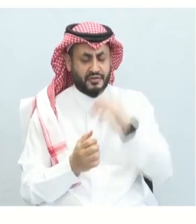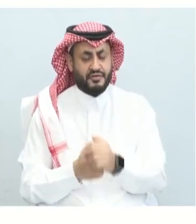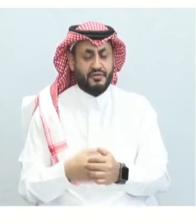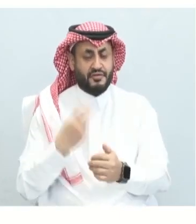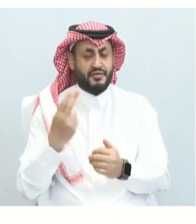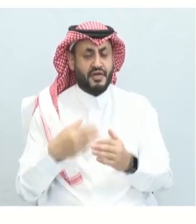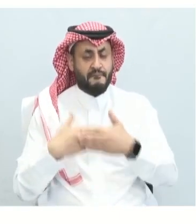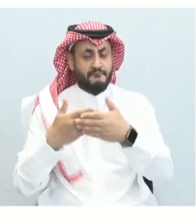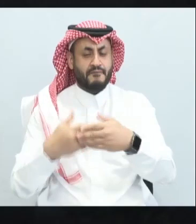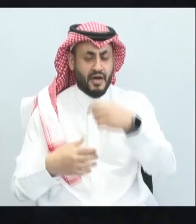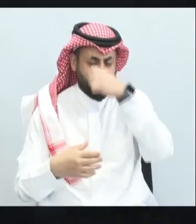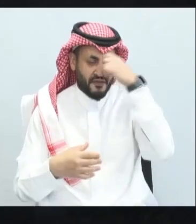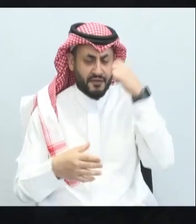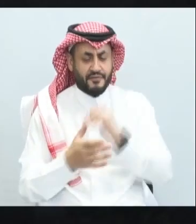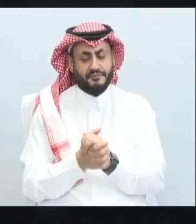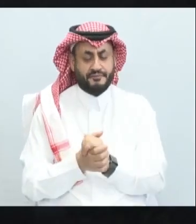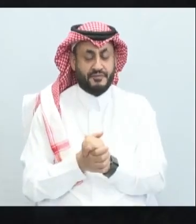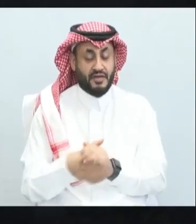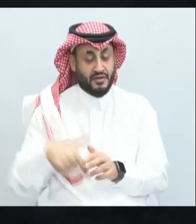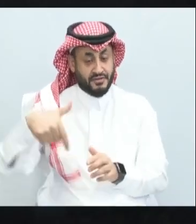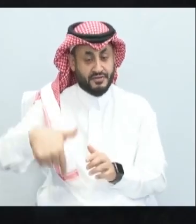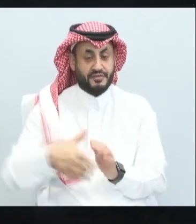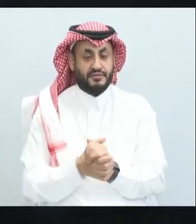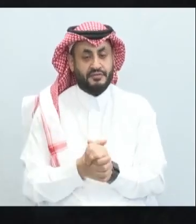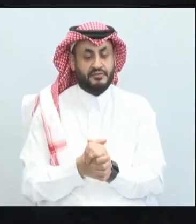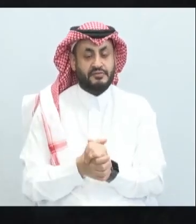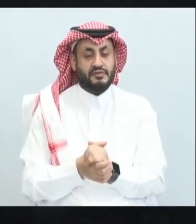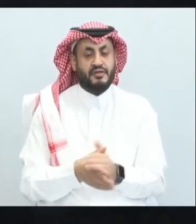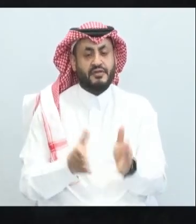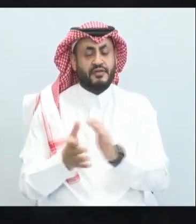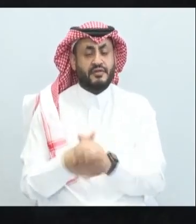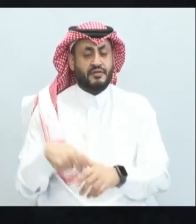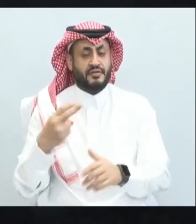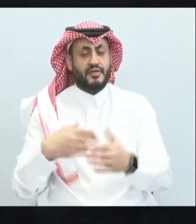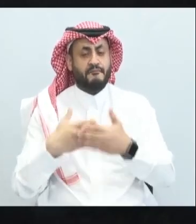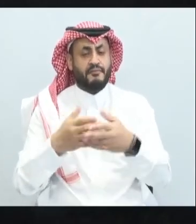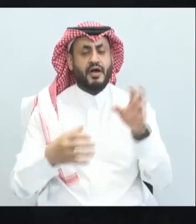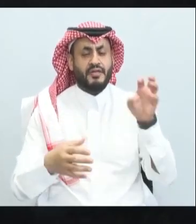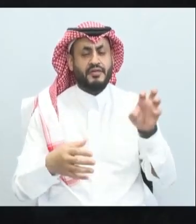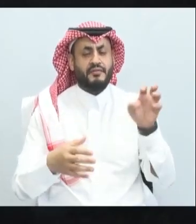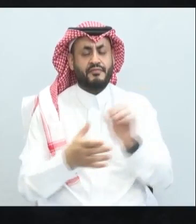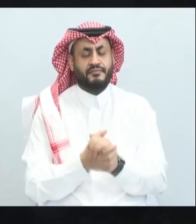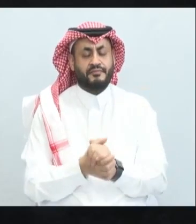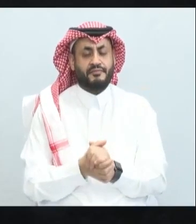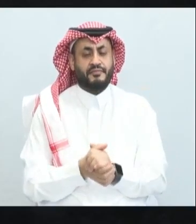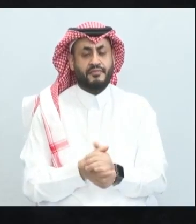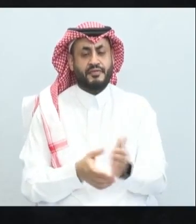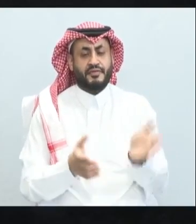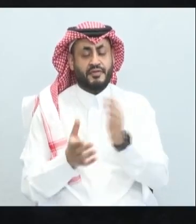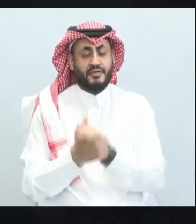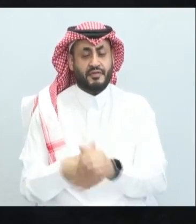بعدها بذلك اصبحت ستا ثم ركعتين بعد المغرب فتعتبر ثمانيه